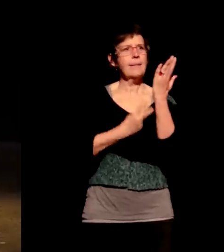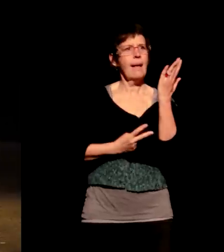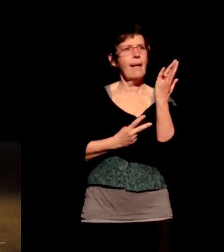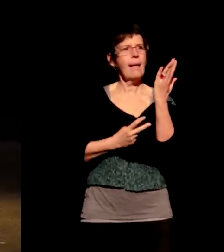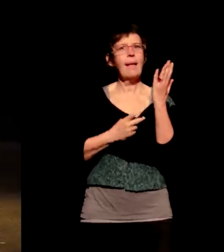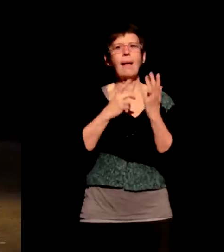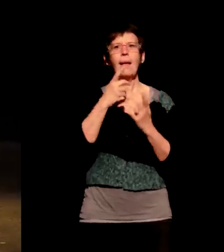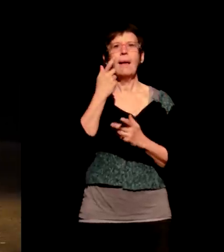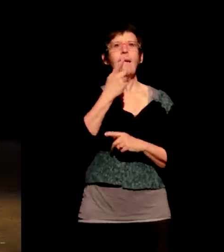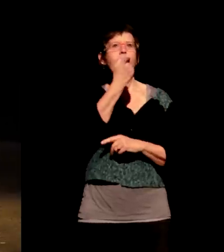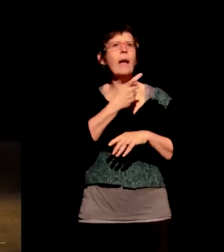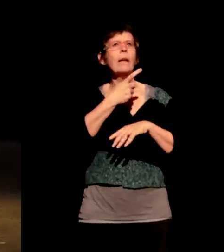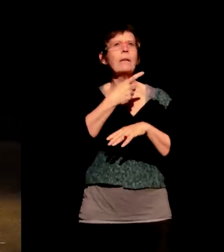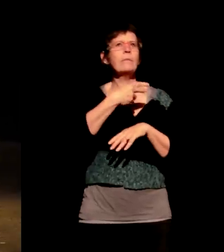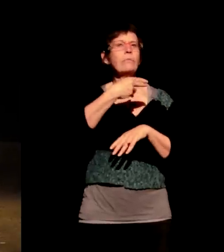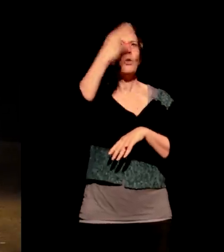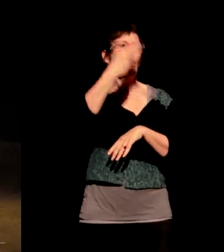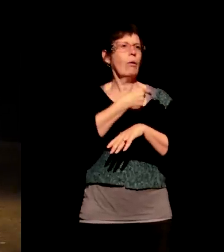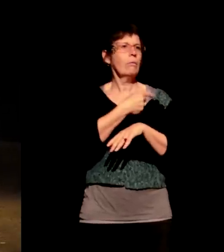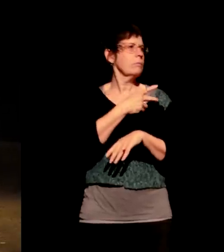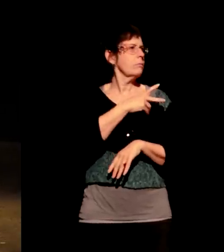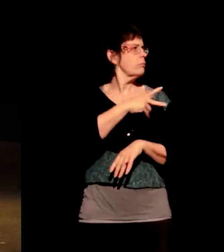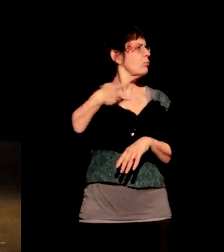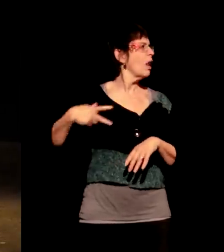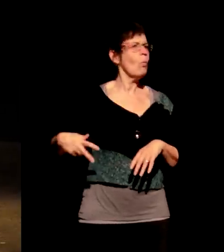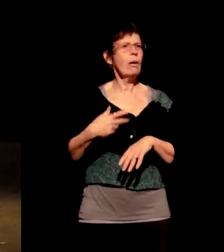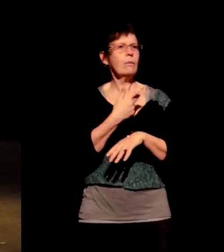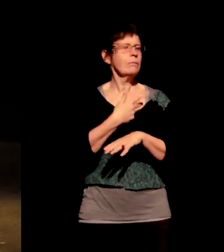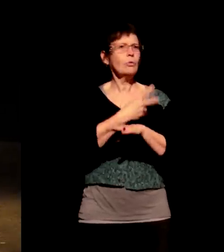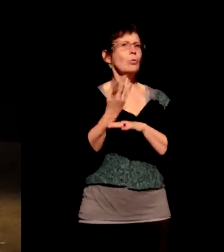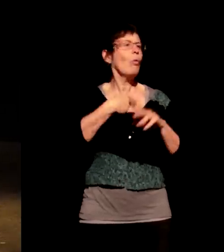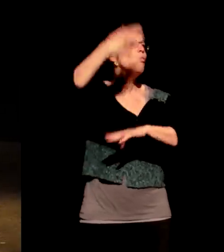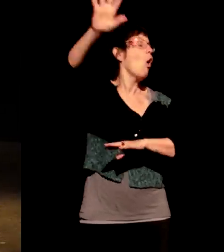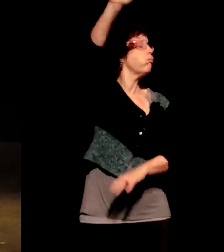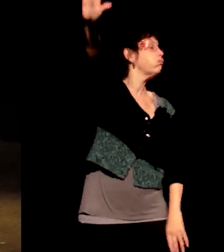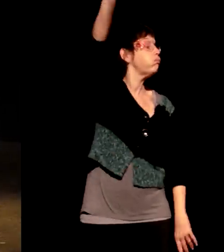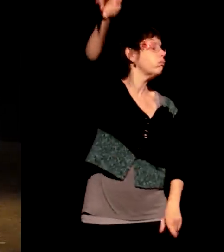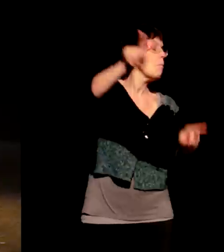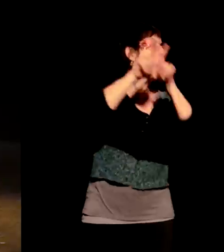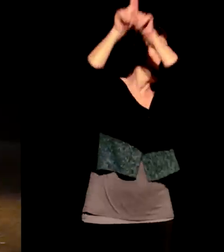ou danois... Ouais, enfin, les nordistes, c'est tous les mêmes.